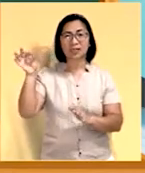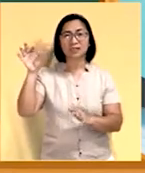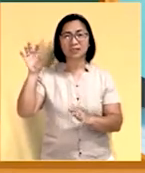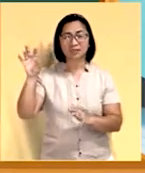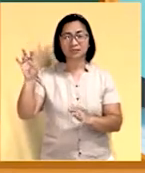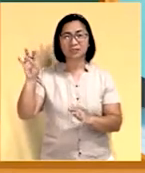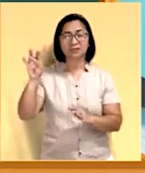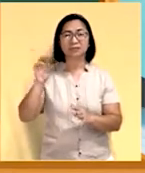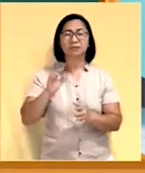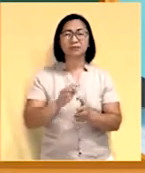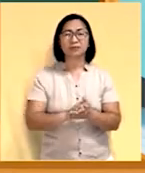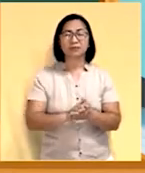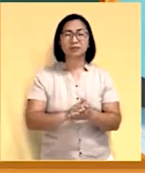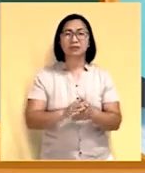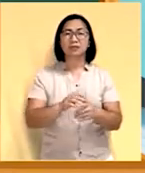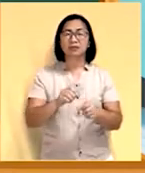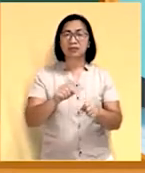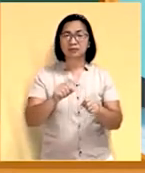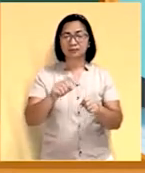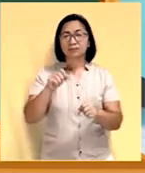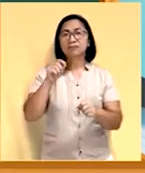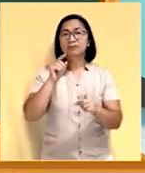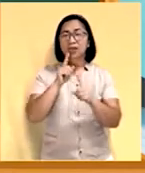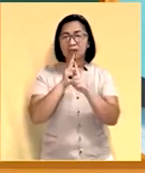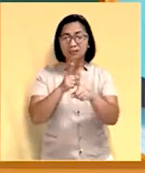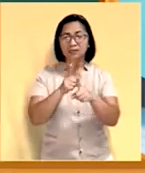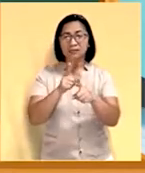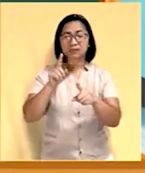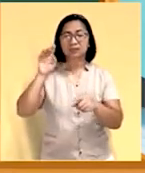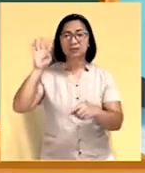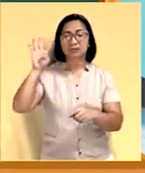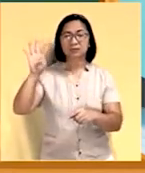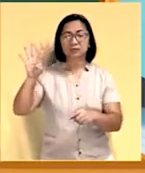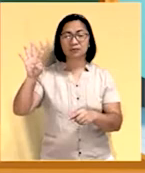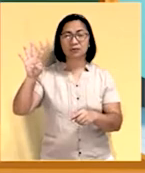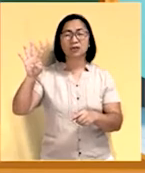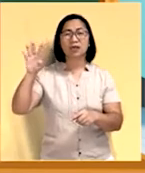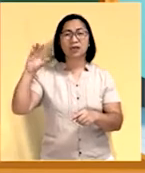197. Kaya ang sagot sa 400 minus